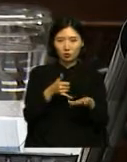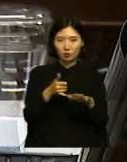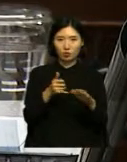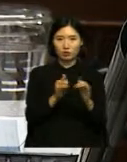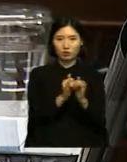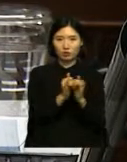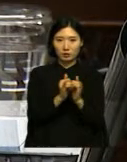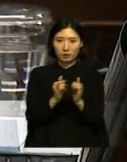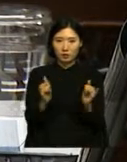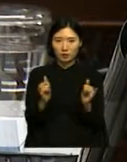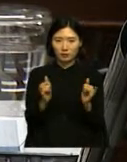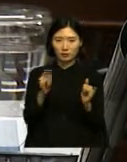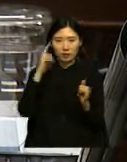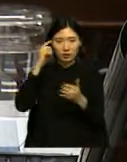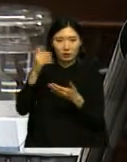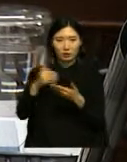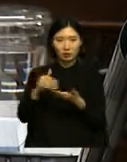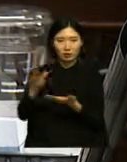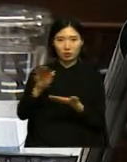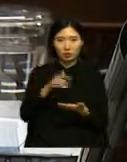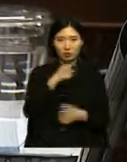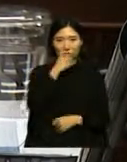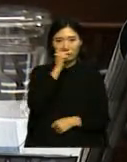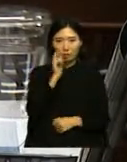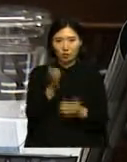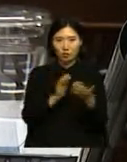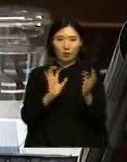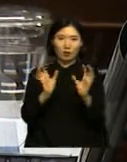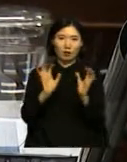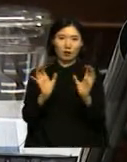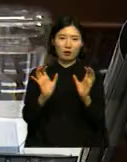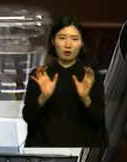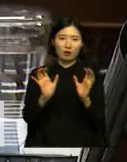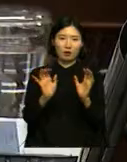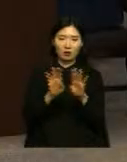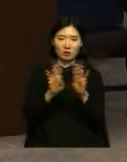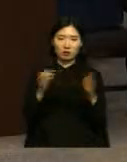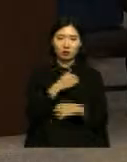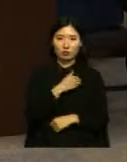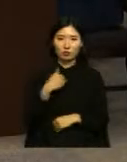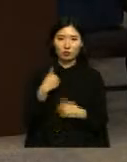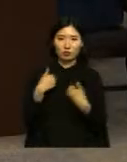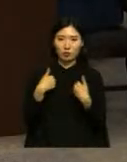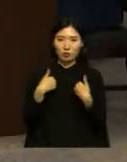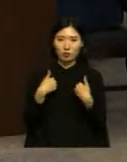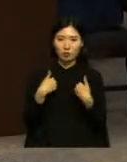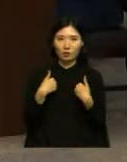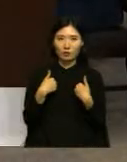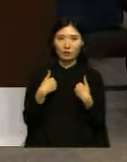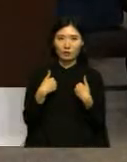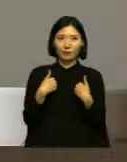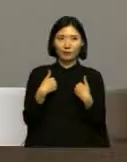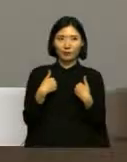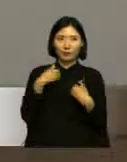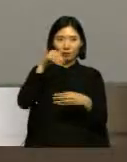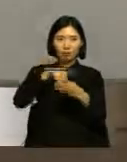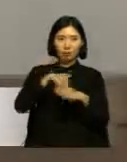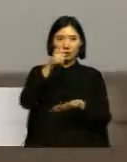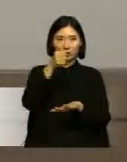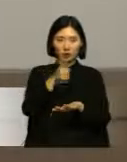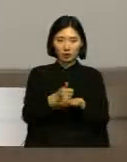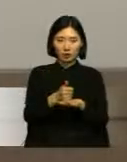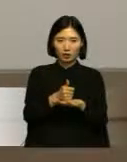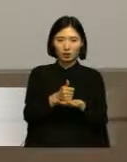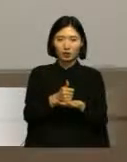수렴 부족으로 공청회나 설명회 등의 개최가 충분히 필요하지 않아서 표결 끝에 양평군 가축 분뇨의 관리